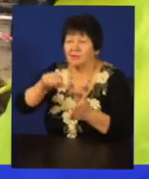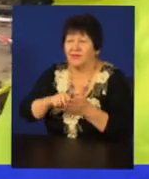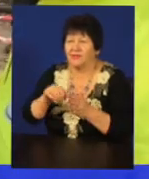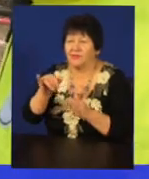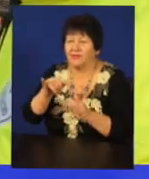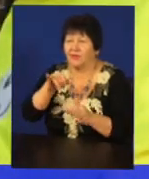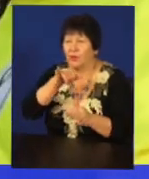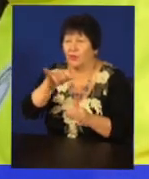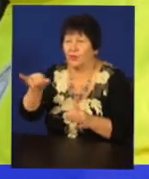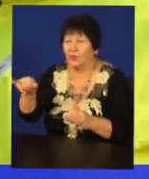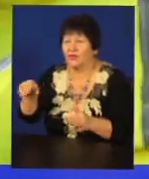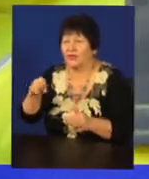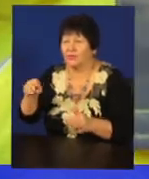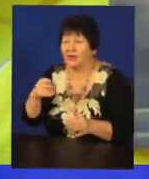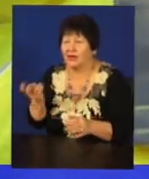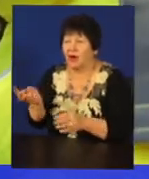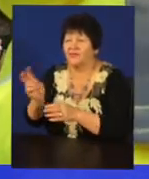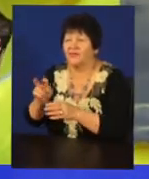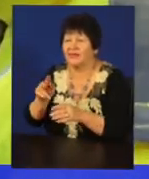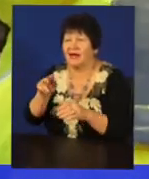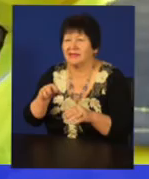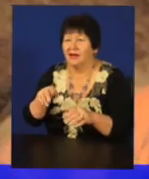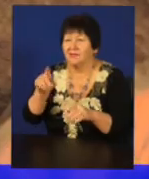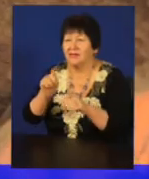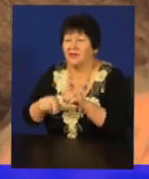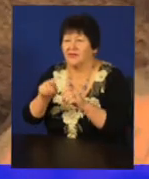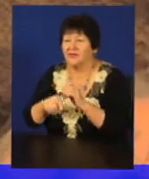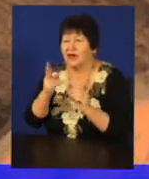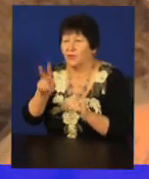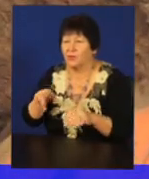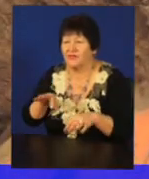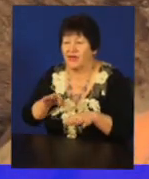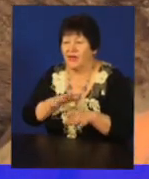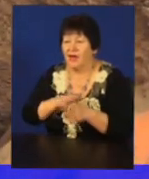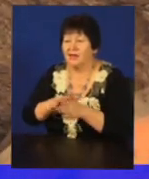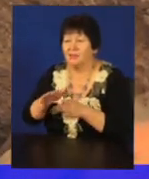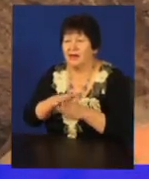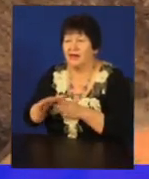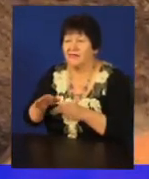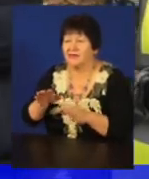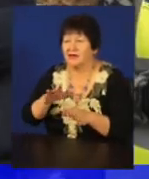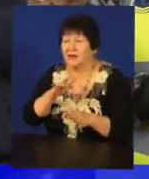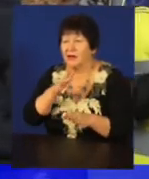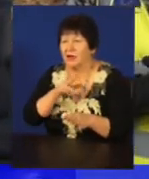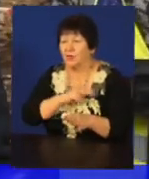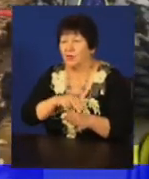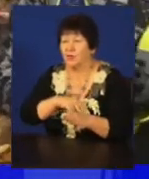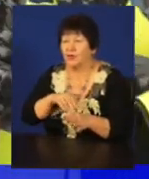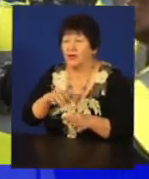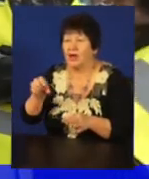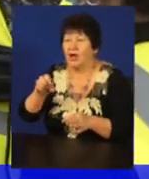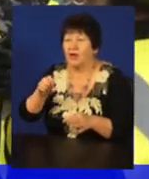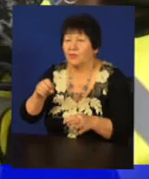Uniunii Europene au efectuat o vizită de lucru în teren pentru a examina mersul lucrărilor de executare a proiectului. Oficialii europeni și-au